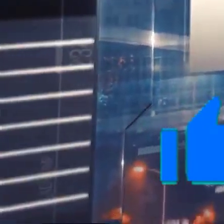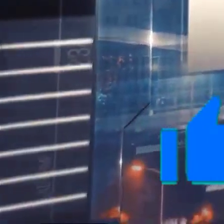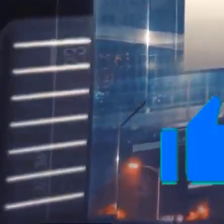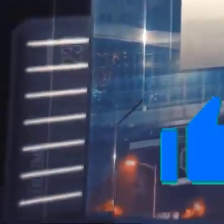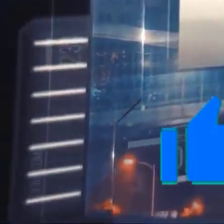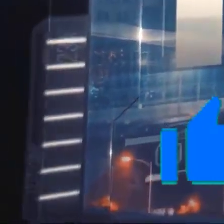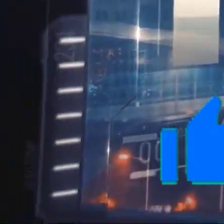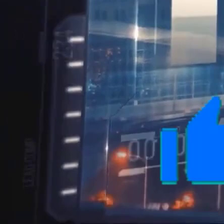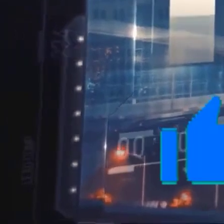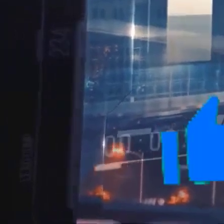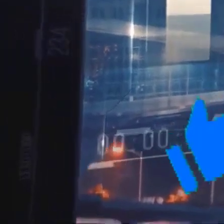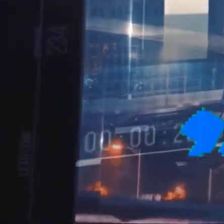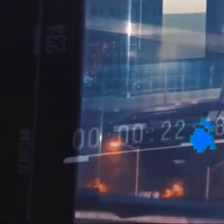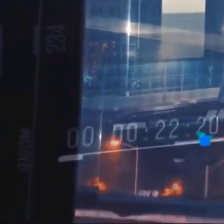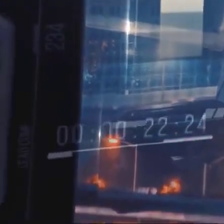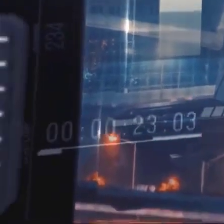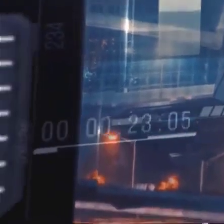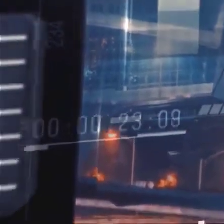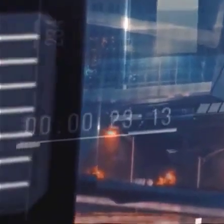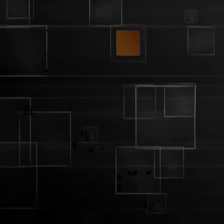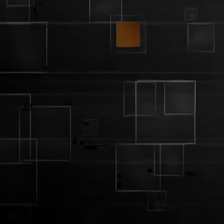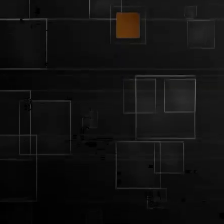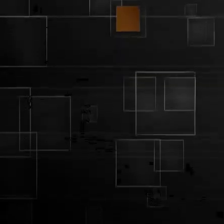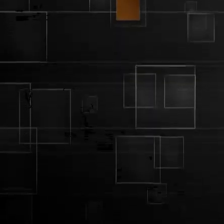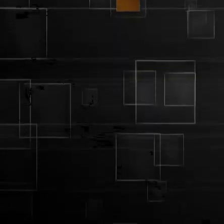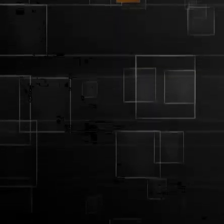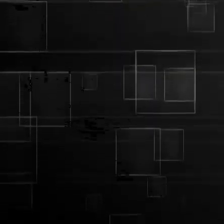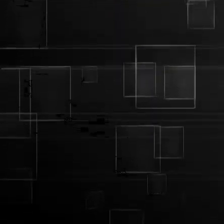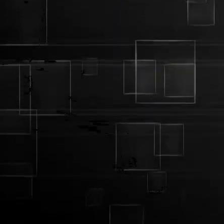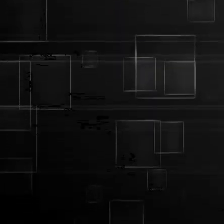interagir et à activer la cloche pour recevoir les actualités.